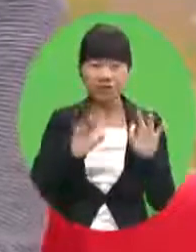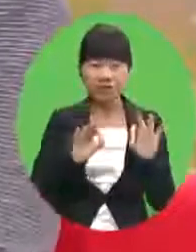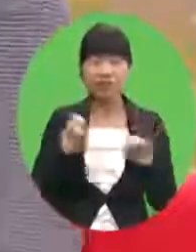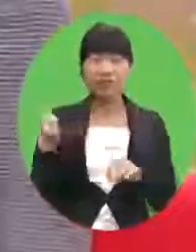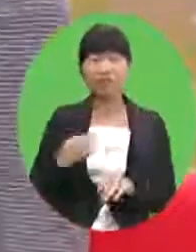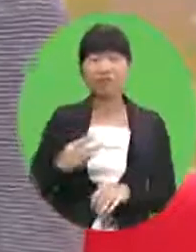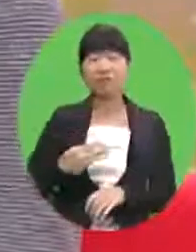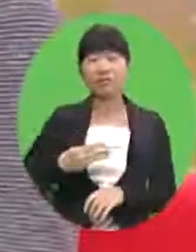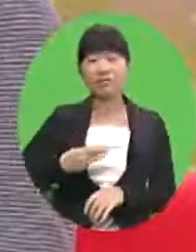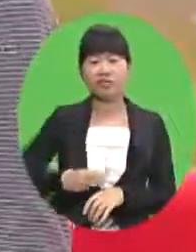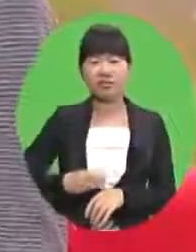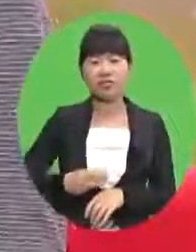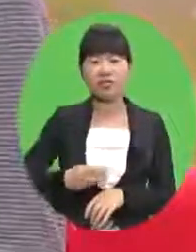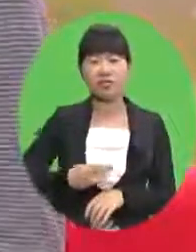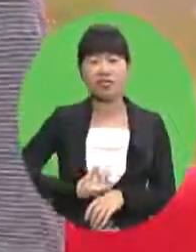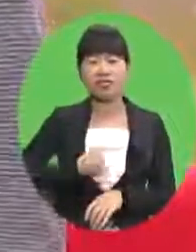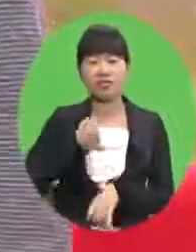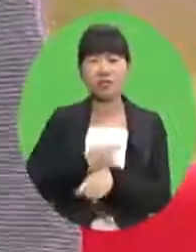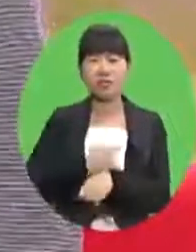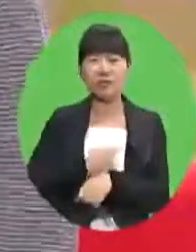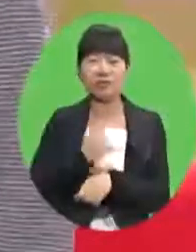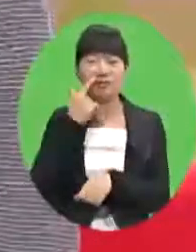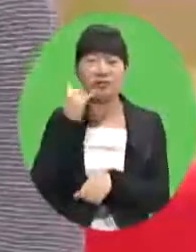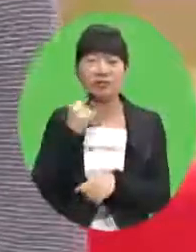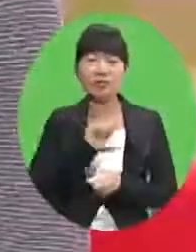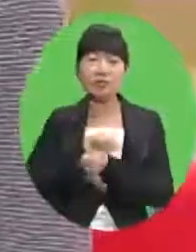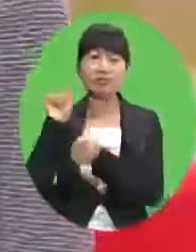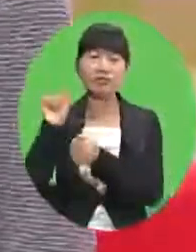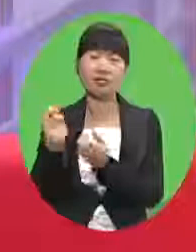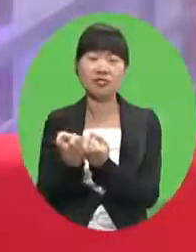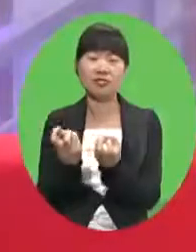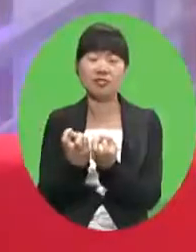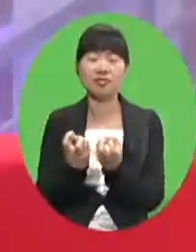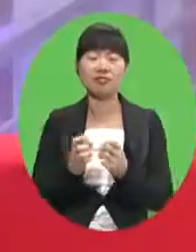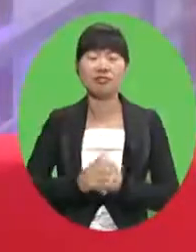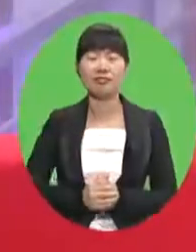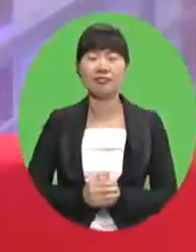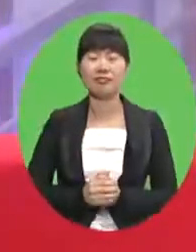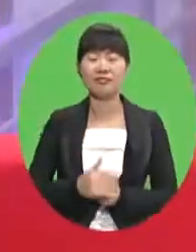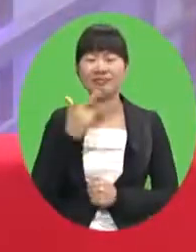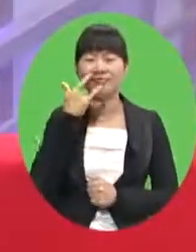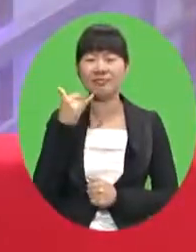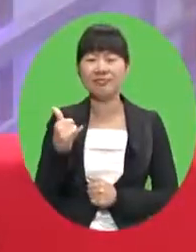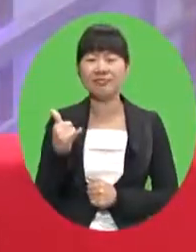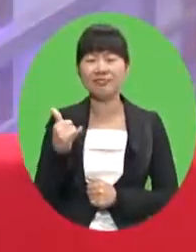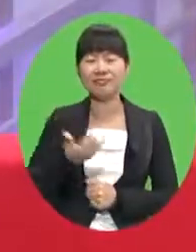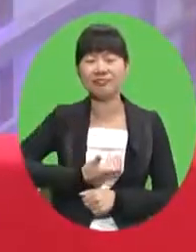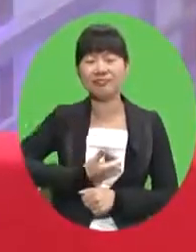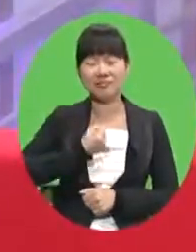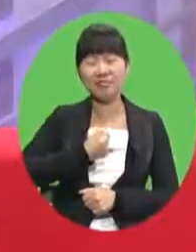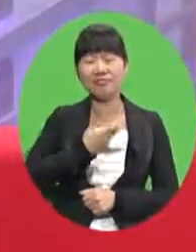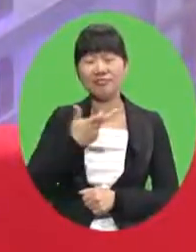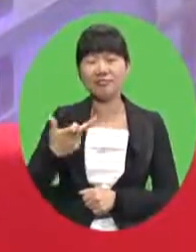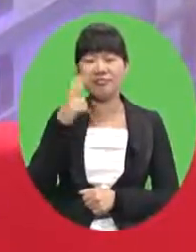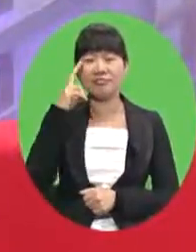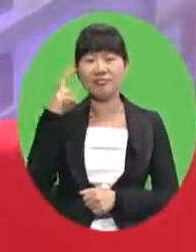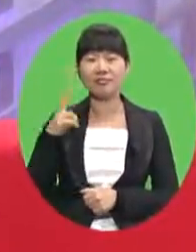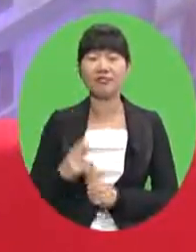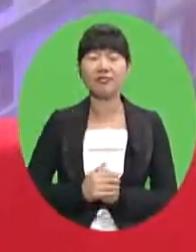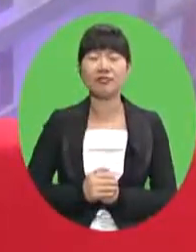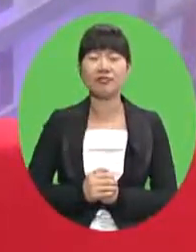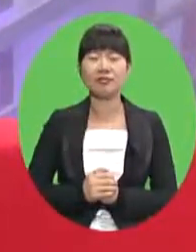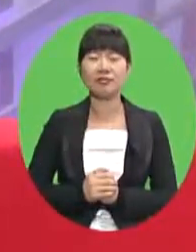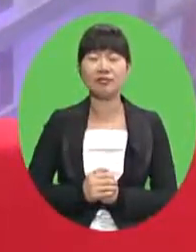트라우마가 부모에게도 전가될 수 있겠다는 생각이 드는데 네. 어떤가요, 선생님? 네. 사실 부모가 받는 충격이 어떻게 보면 더 클 수도 있어요.